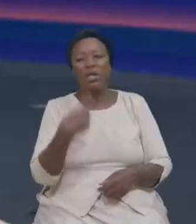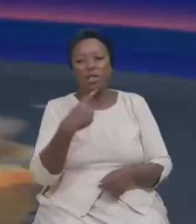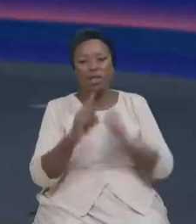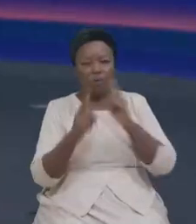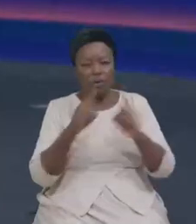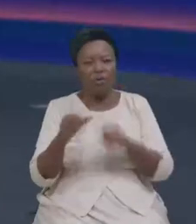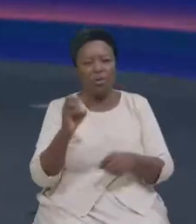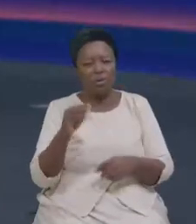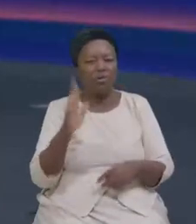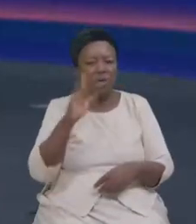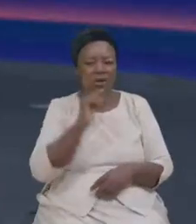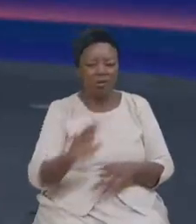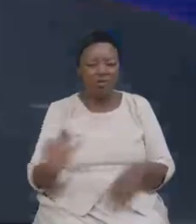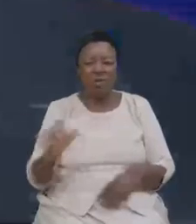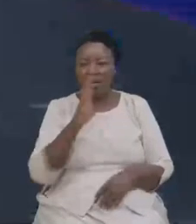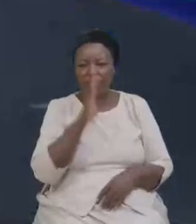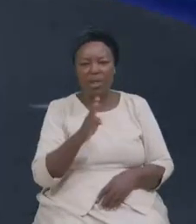postérité. Dans le